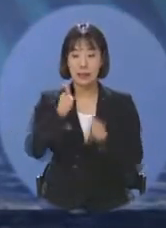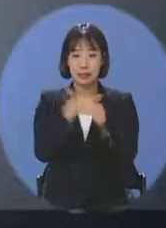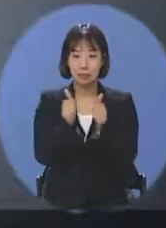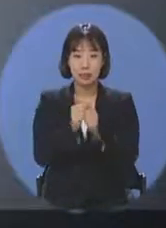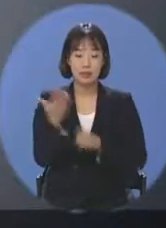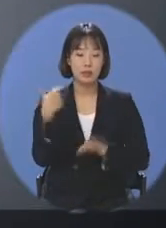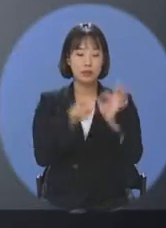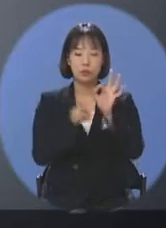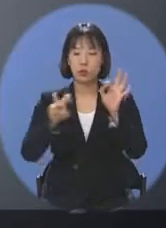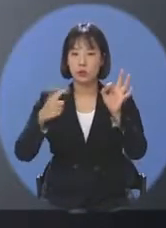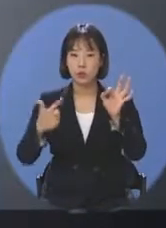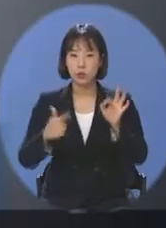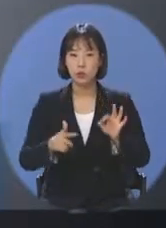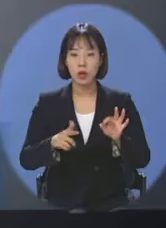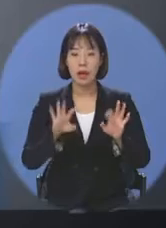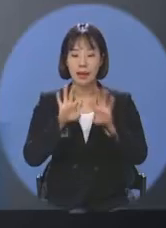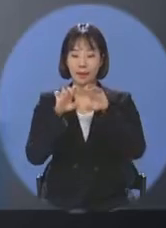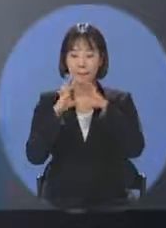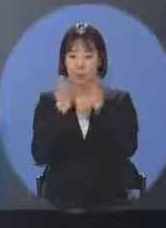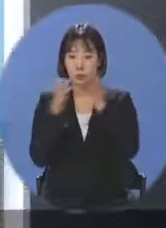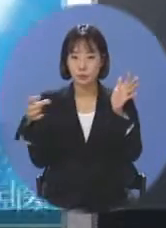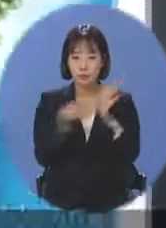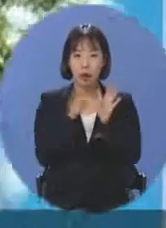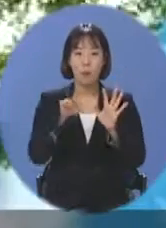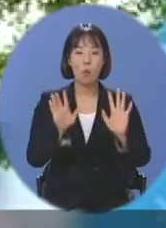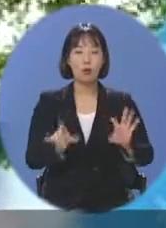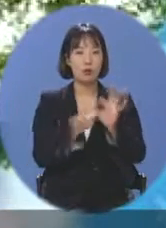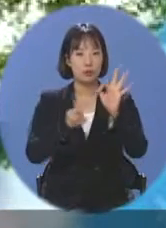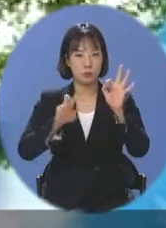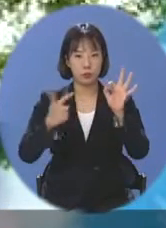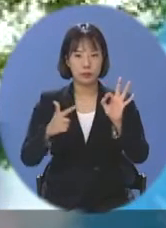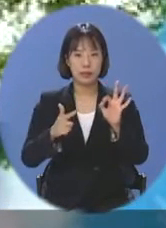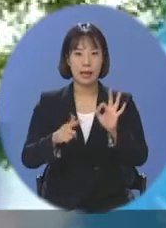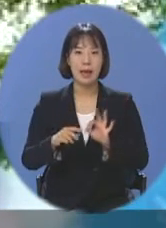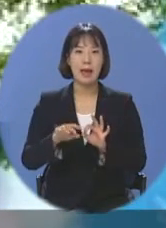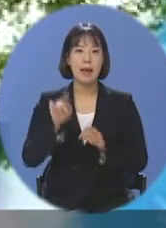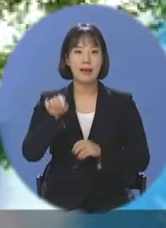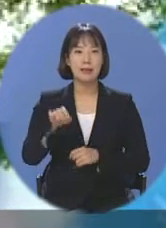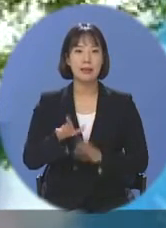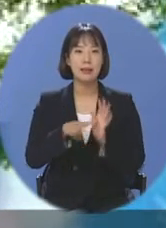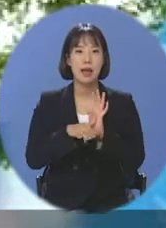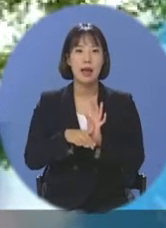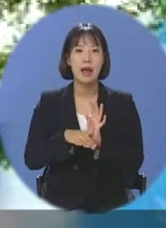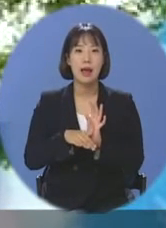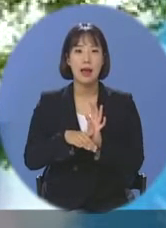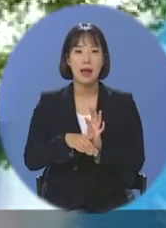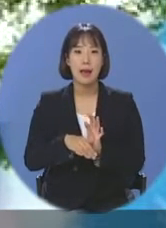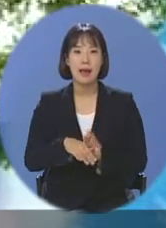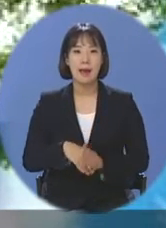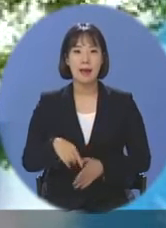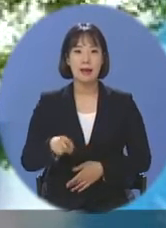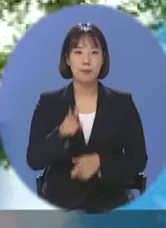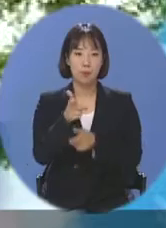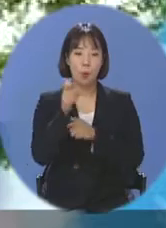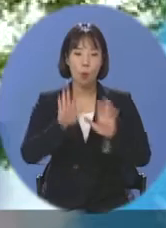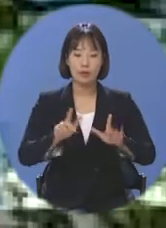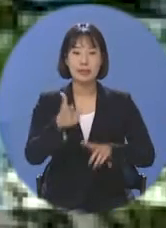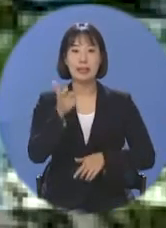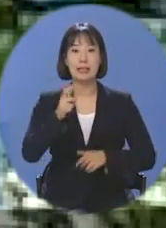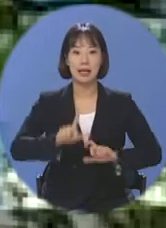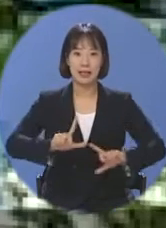자신의 페이스북에 오늘은 탕탕절, 안중근 의사가 이토 히로부미를 격살한 날, 또 김재규가 유신